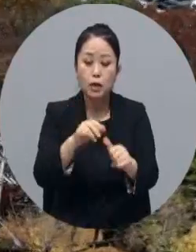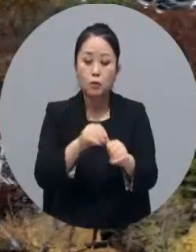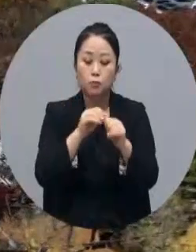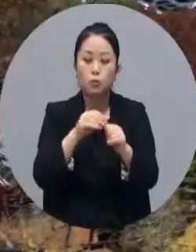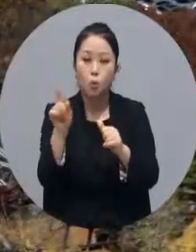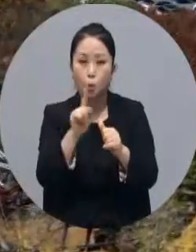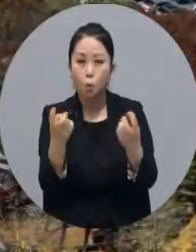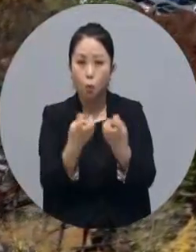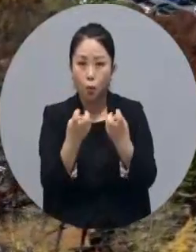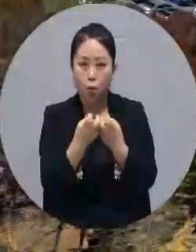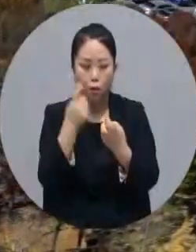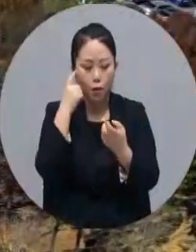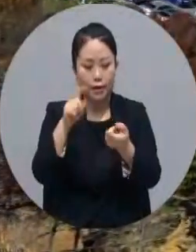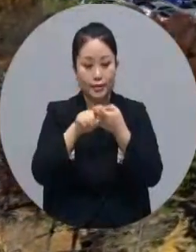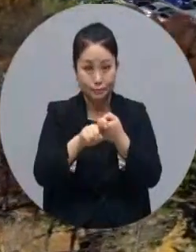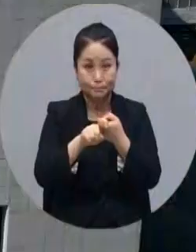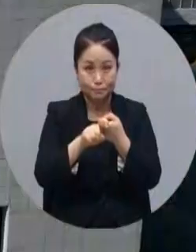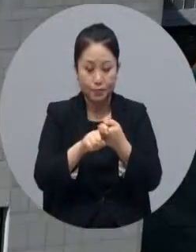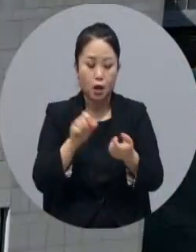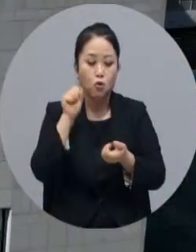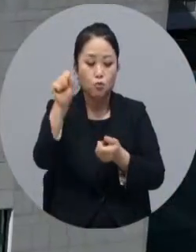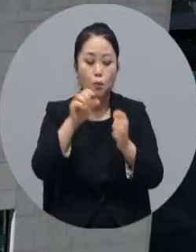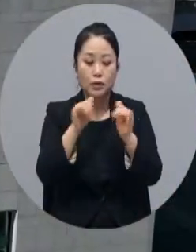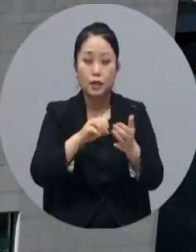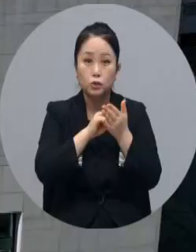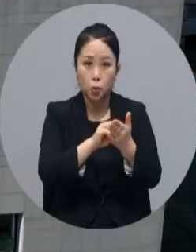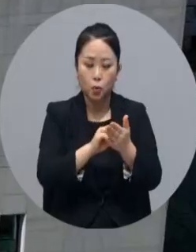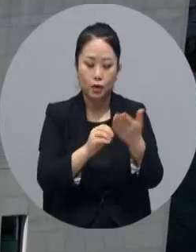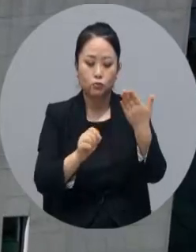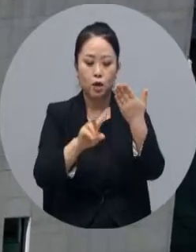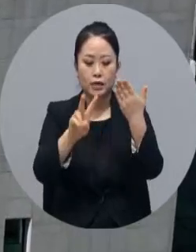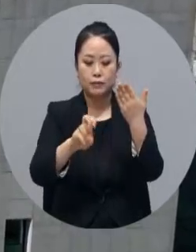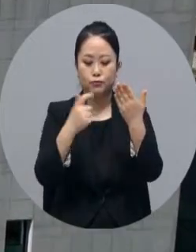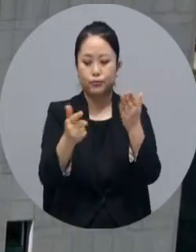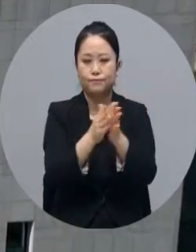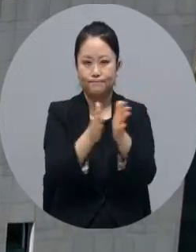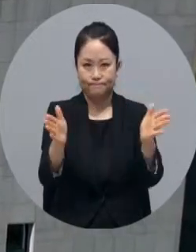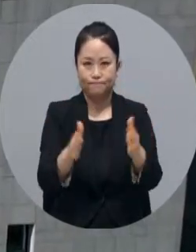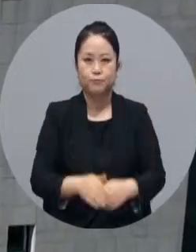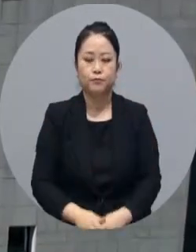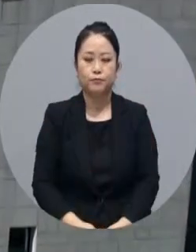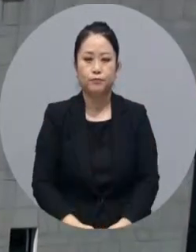가운데 후보자 등록은 오는 26일 시작됩니다. MBC 뉴스 김민아입니다.